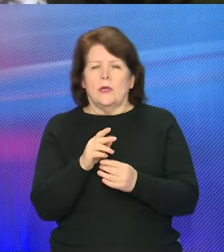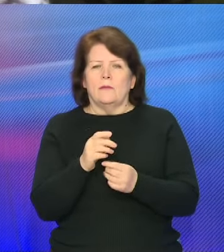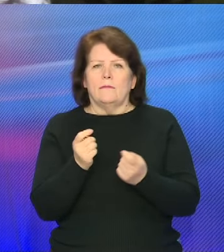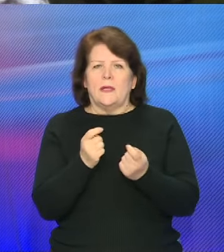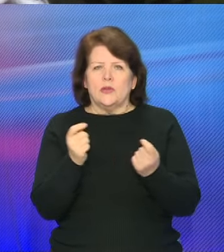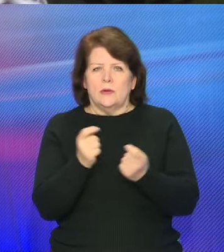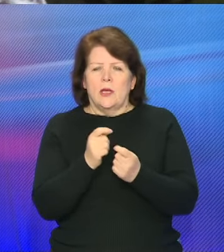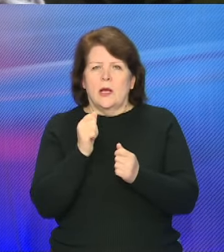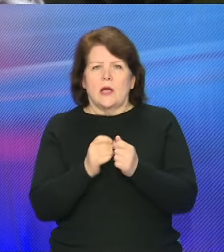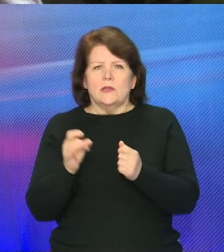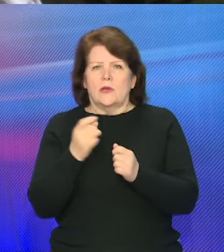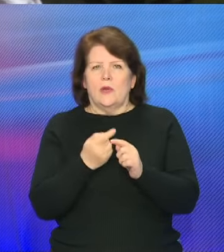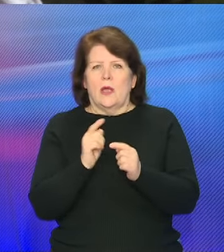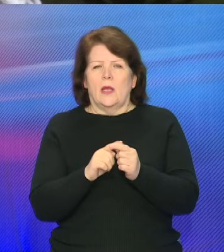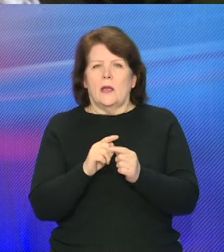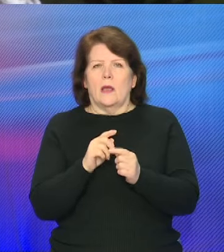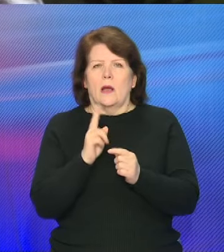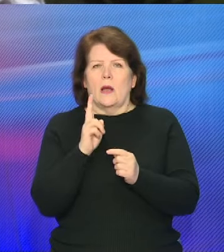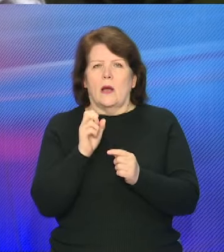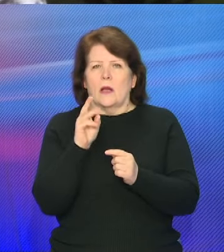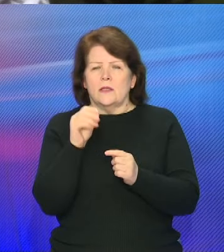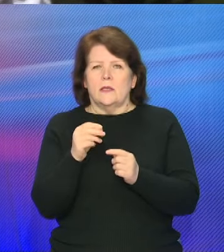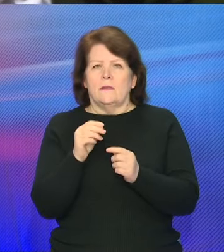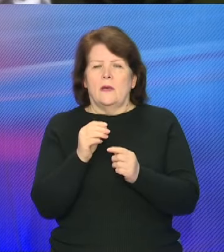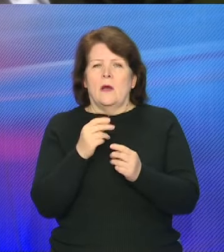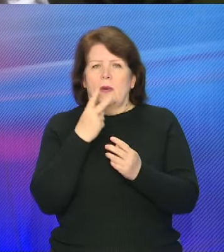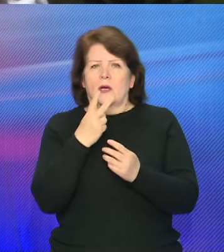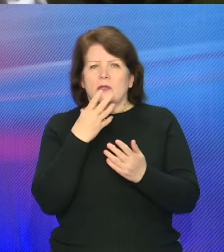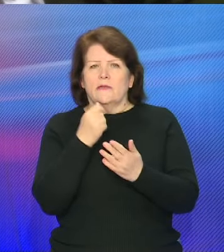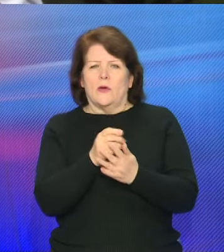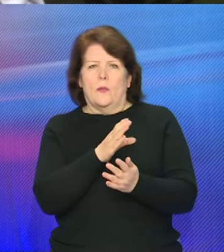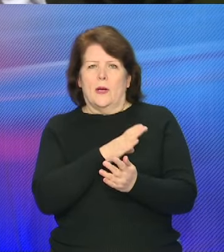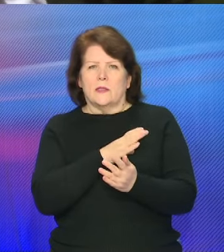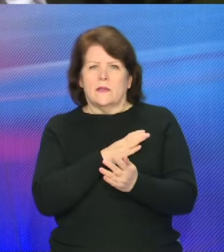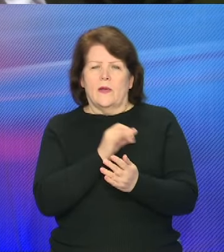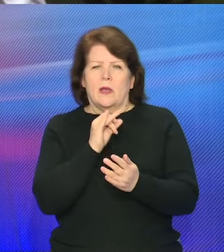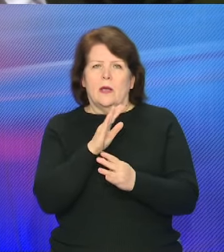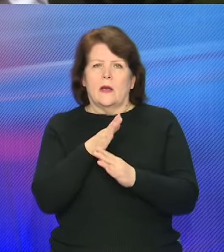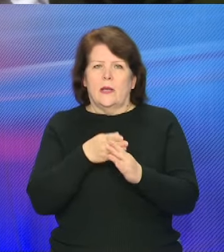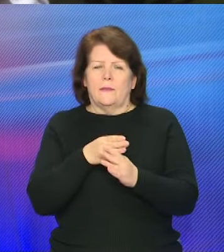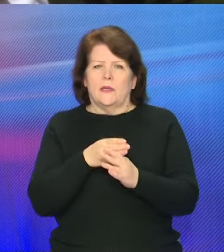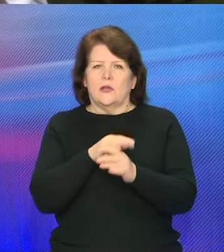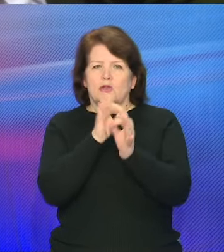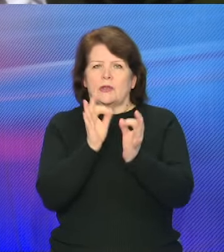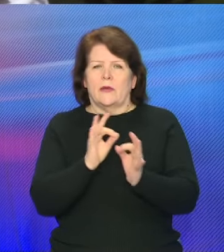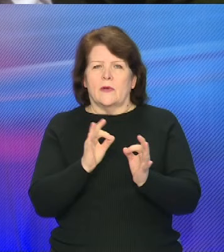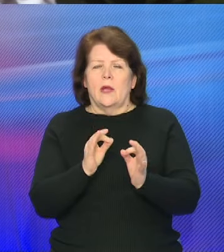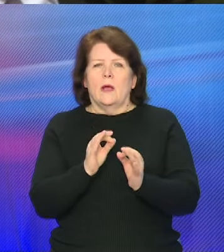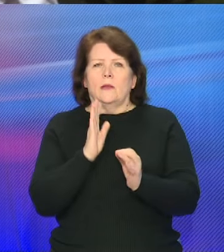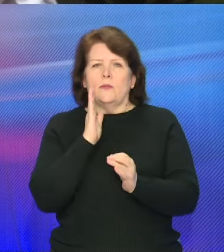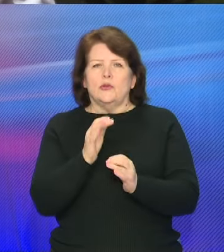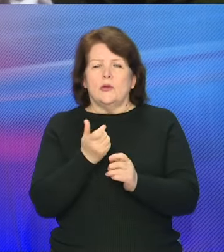Каждый район на этой карте представит богатство сельскохозяйственное своего района и, конечно же, хлебный шедевр. Это будет очень